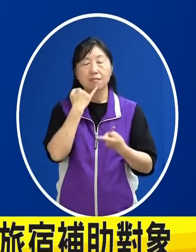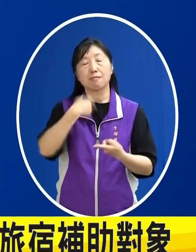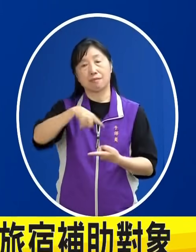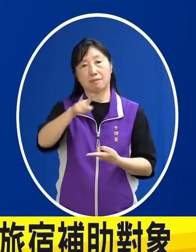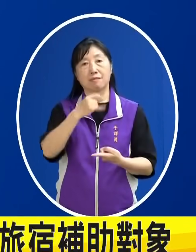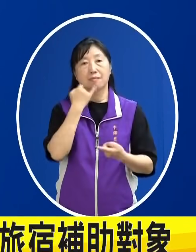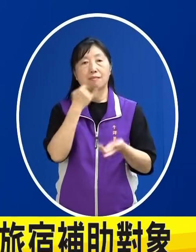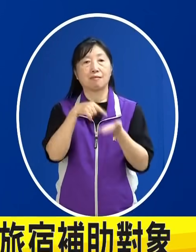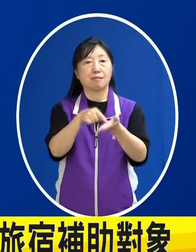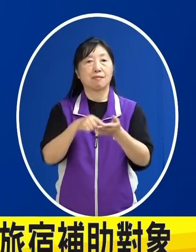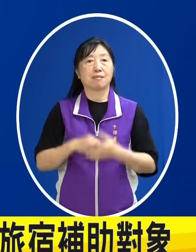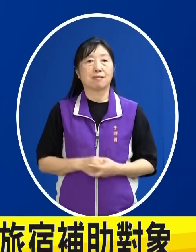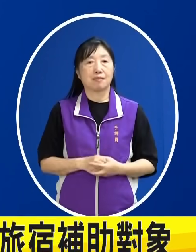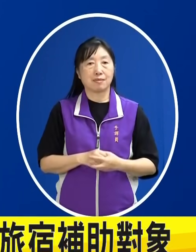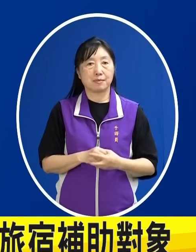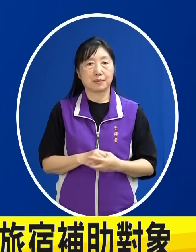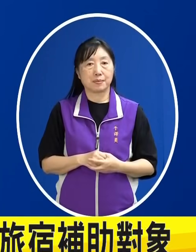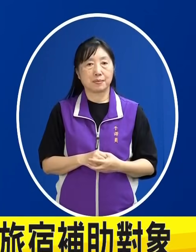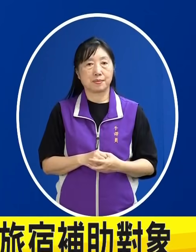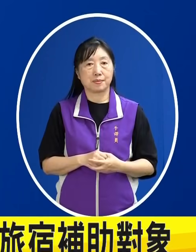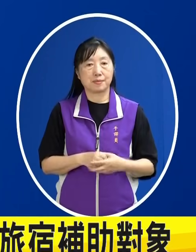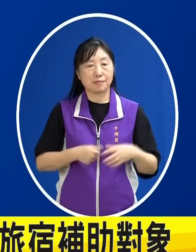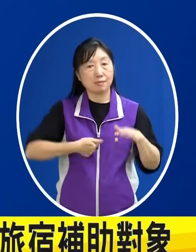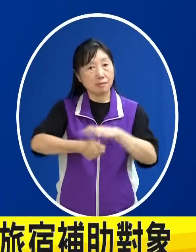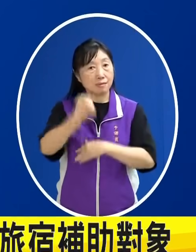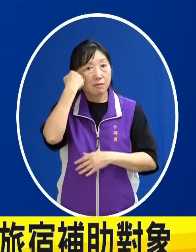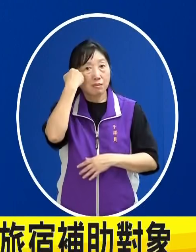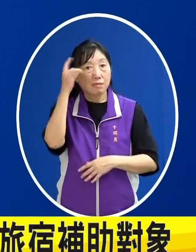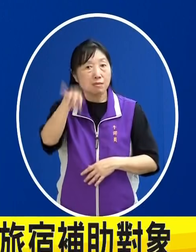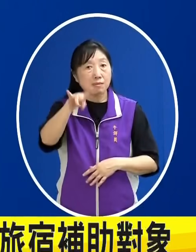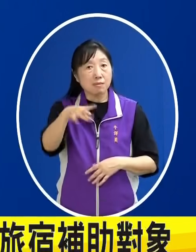单。那可以入住哪一